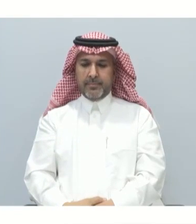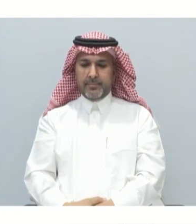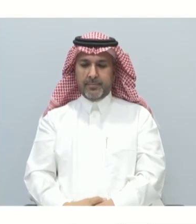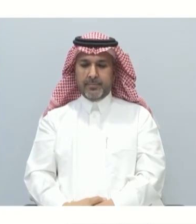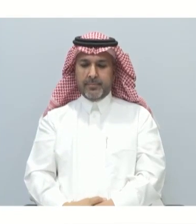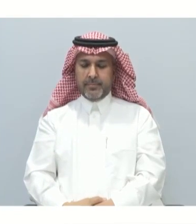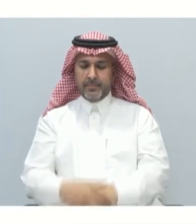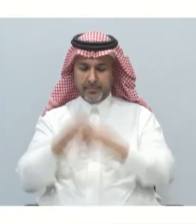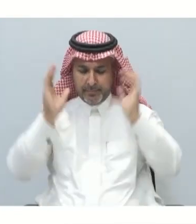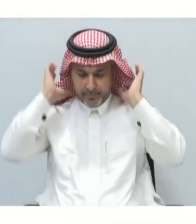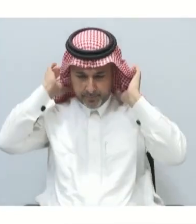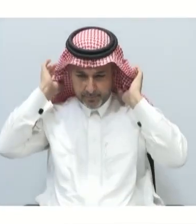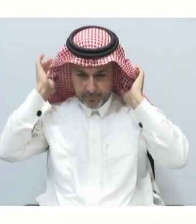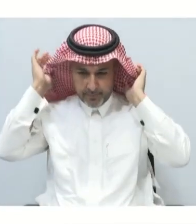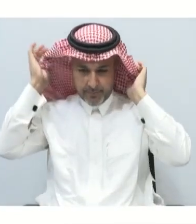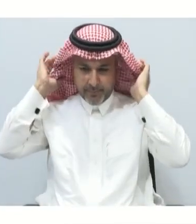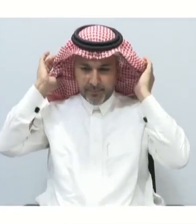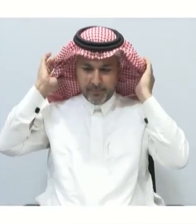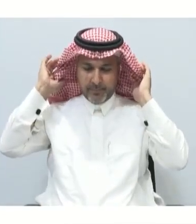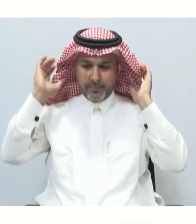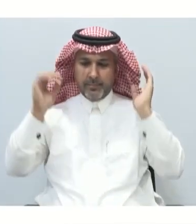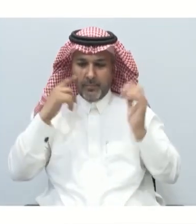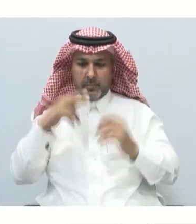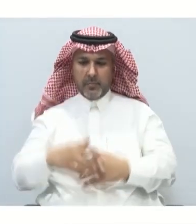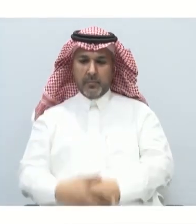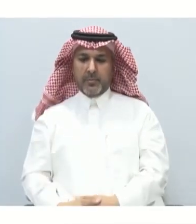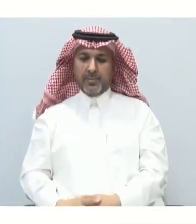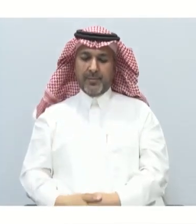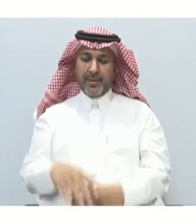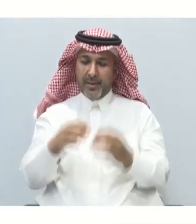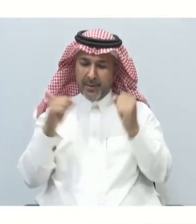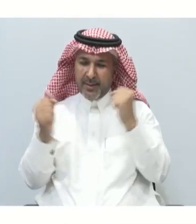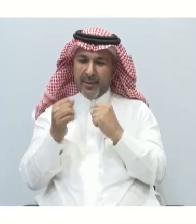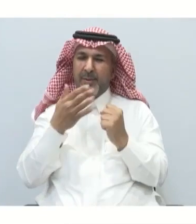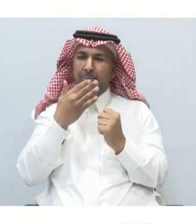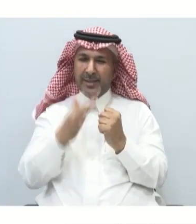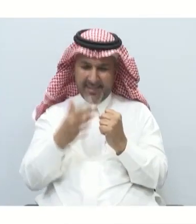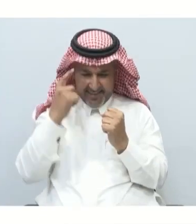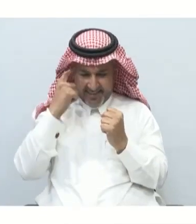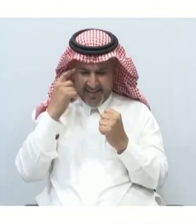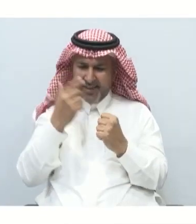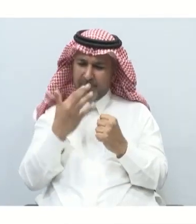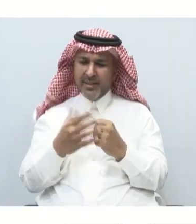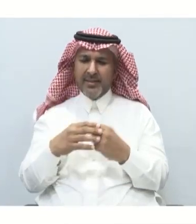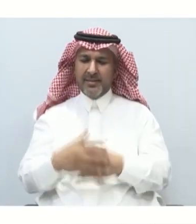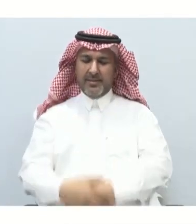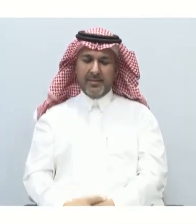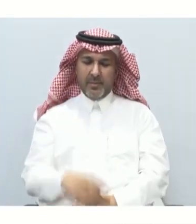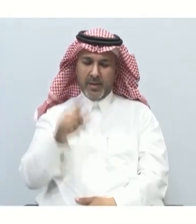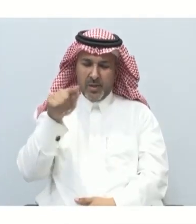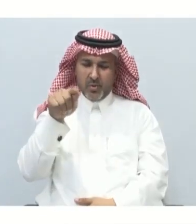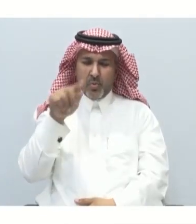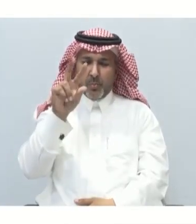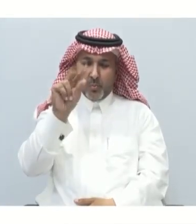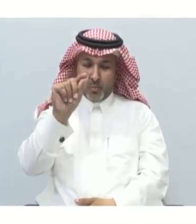فيعني ان شاء الله ما في شيء يصعب على المتميزين امثالكم نبدا على بركه الله اجراء الحسابات نبغى نحسب